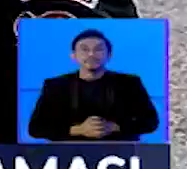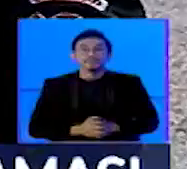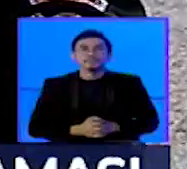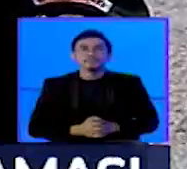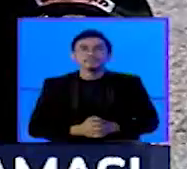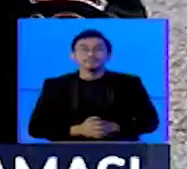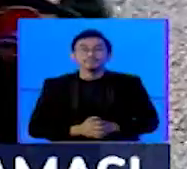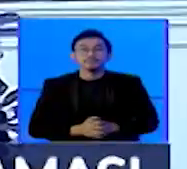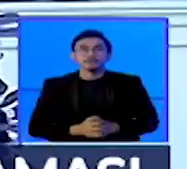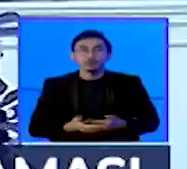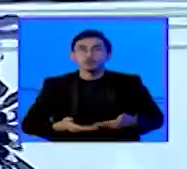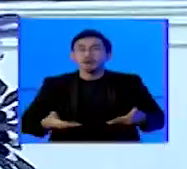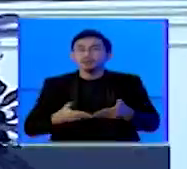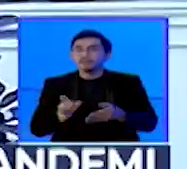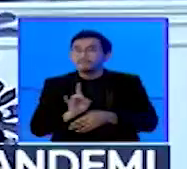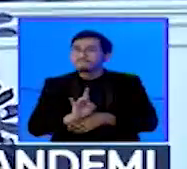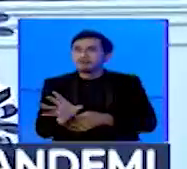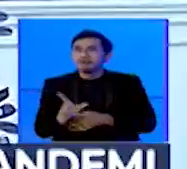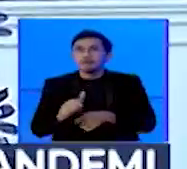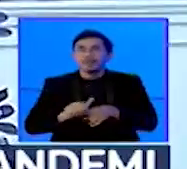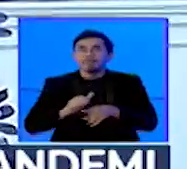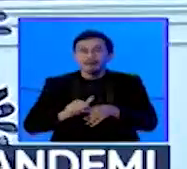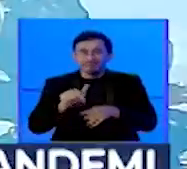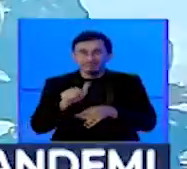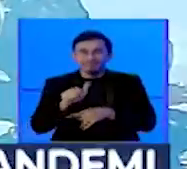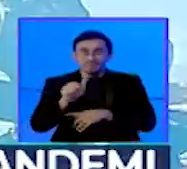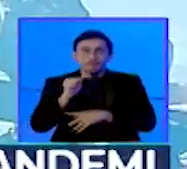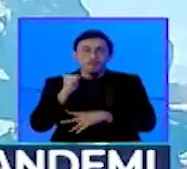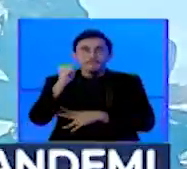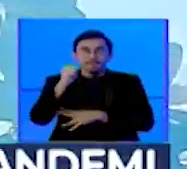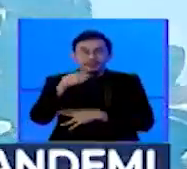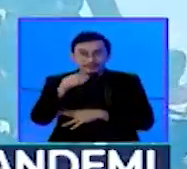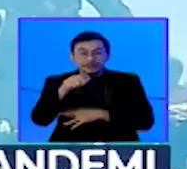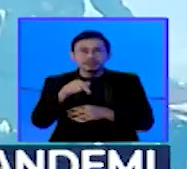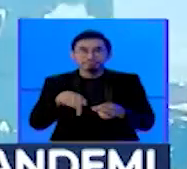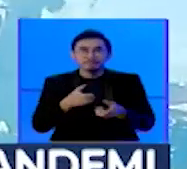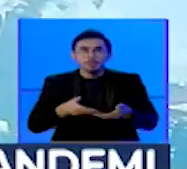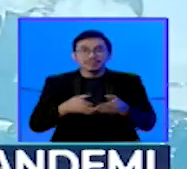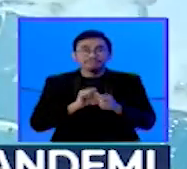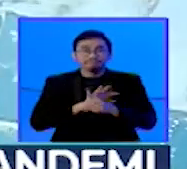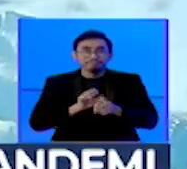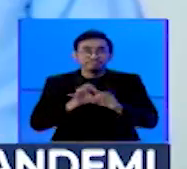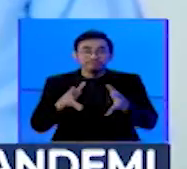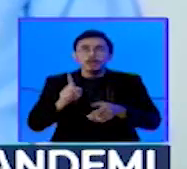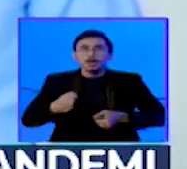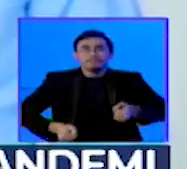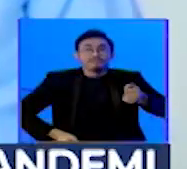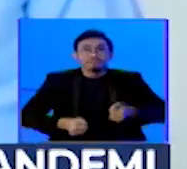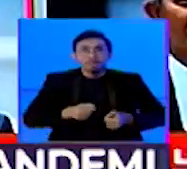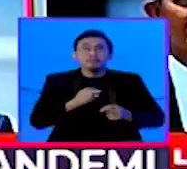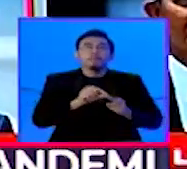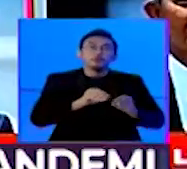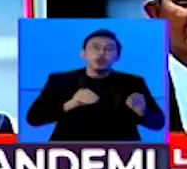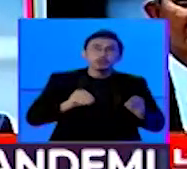Suasana sangat berbeda pada geladi bersih detik-detik proklamasi di masa pandemi COVID-19. Anggota Paskibraka yang bertugas hanya